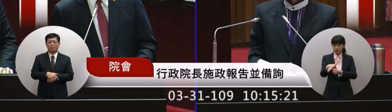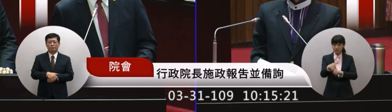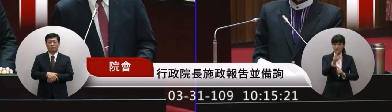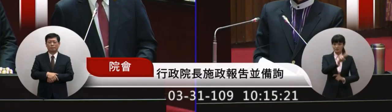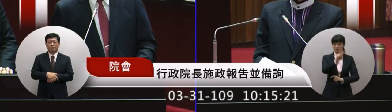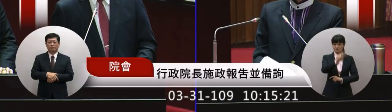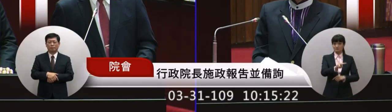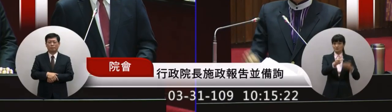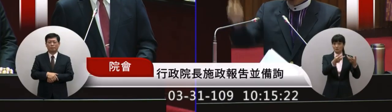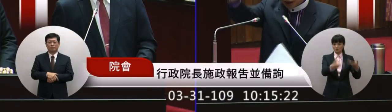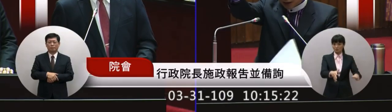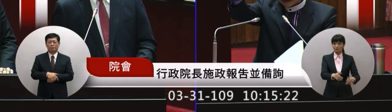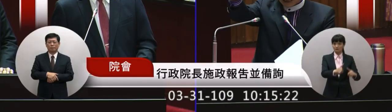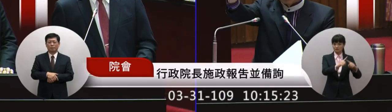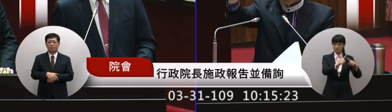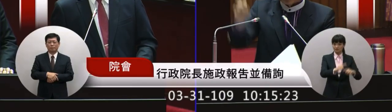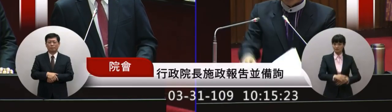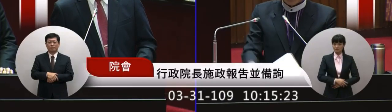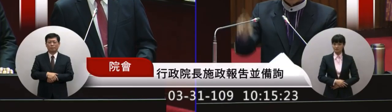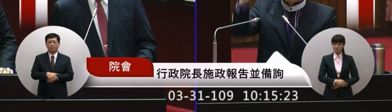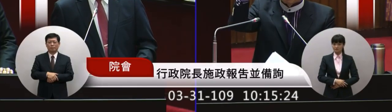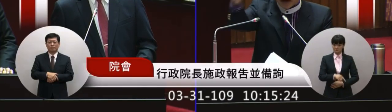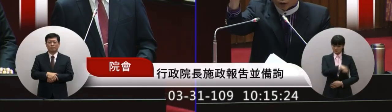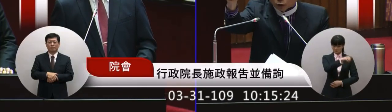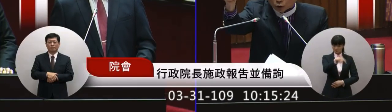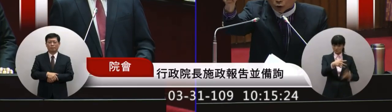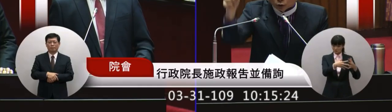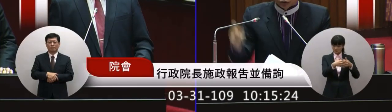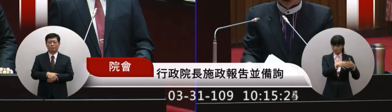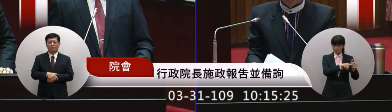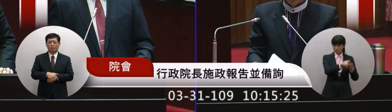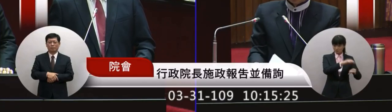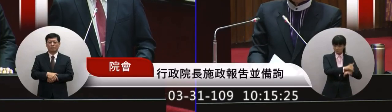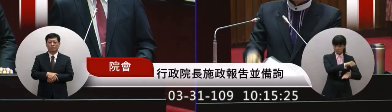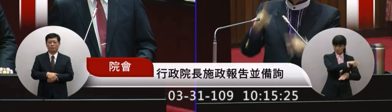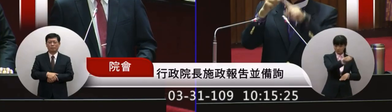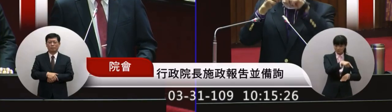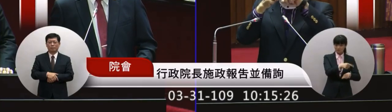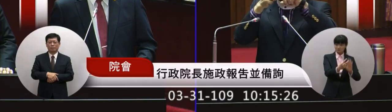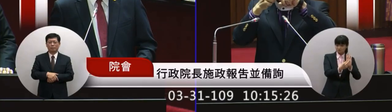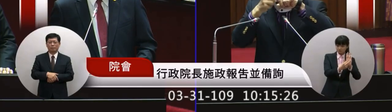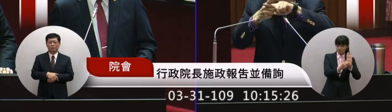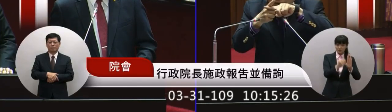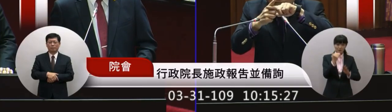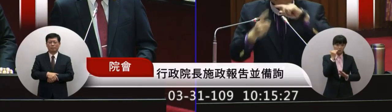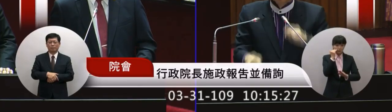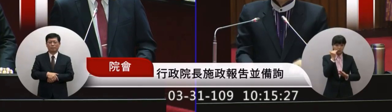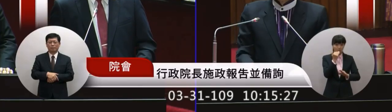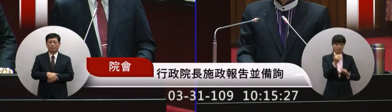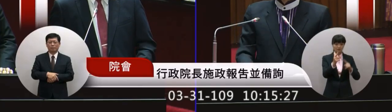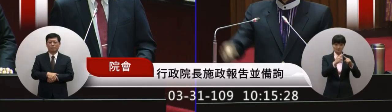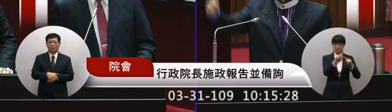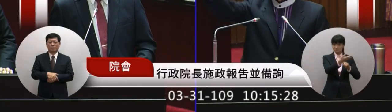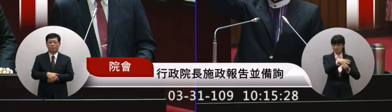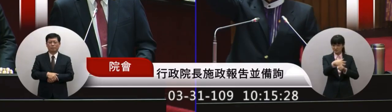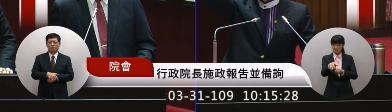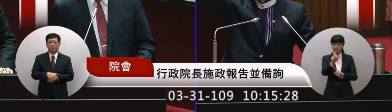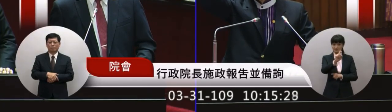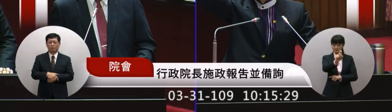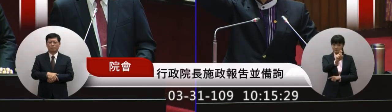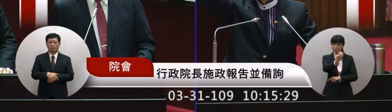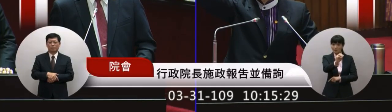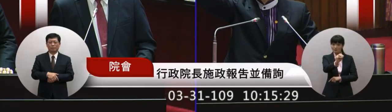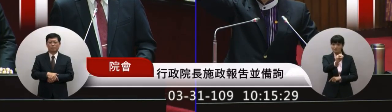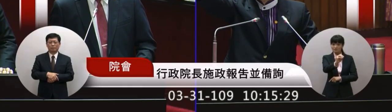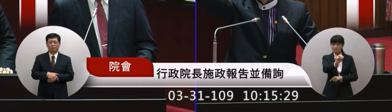嗯，好、哦，他们的专家连美国总统都说，能够死到10万，就可以打